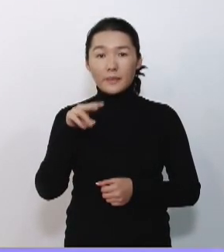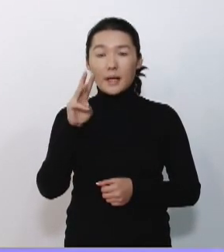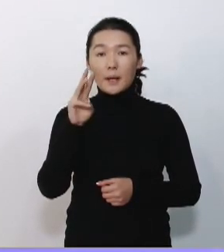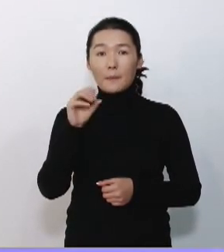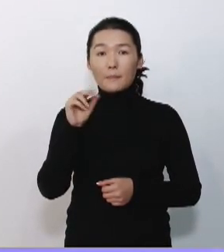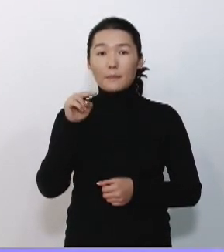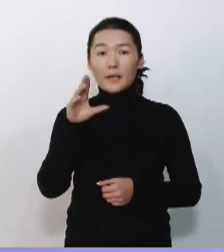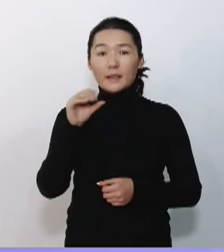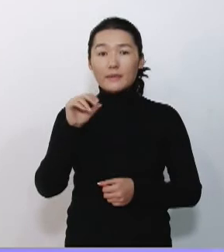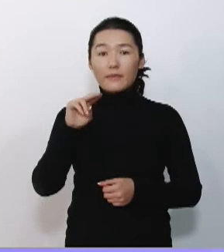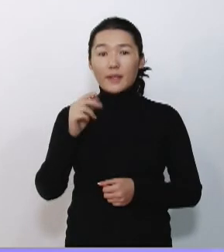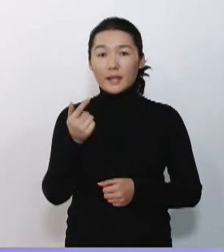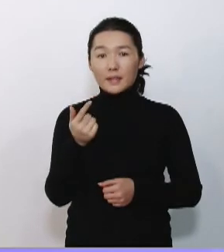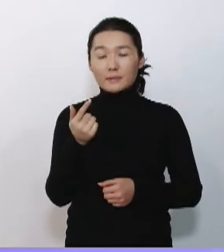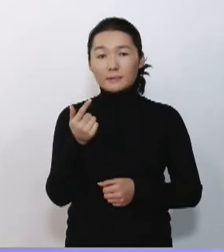медведь,